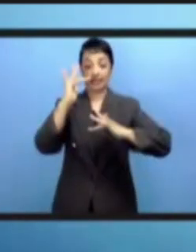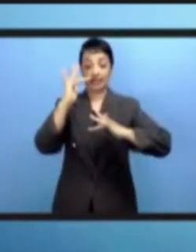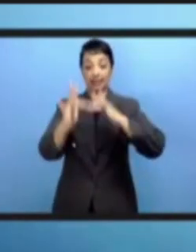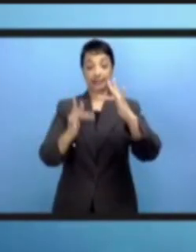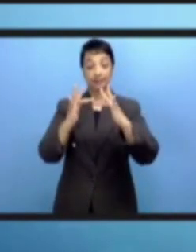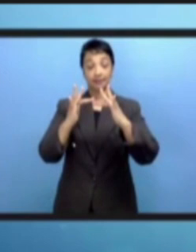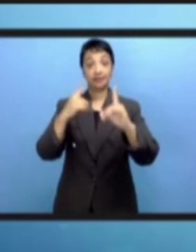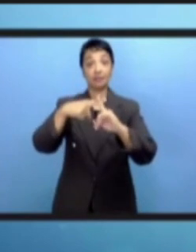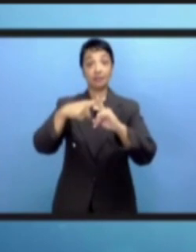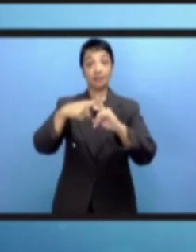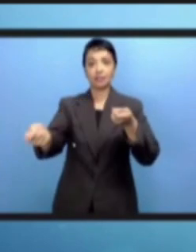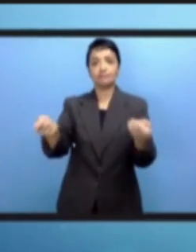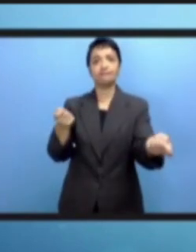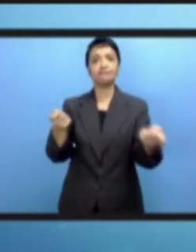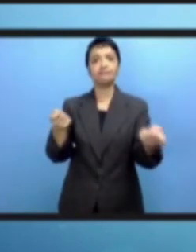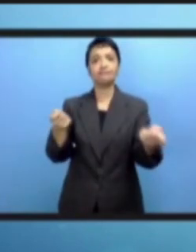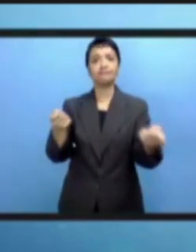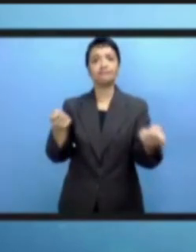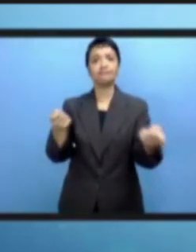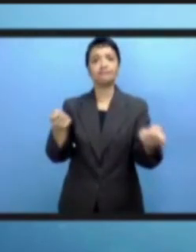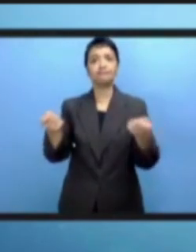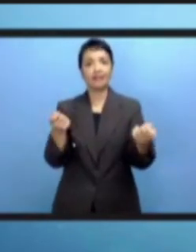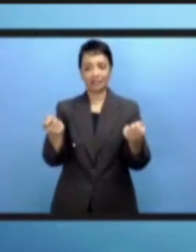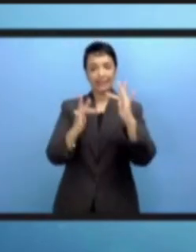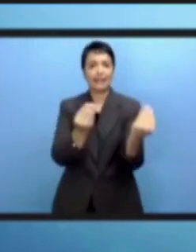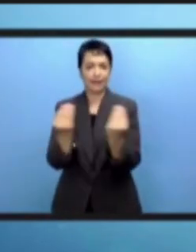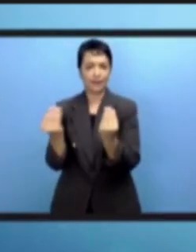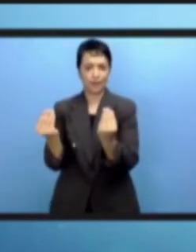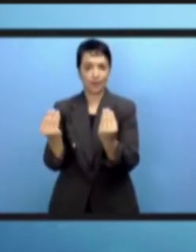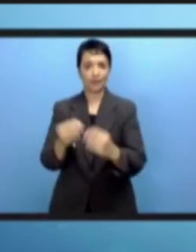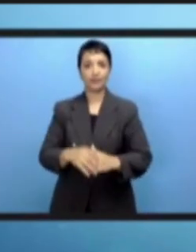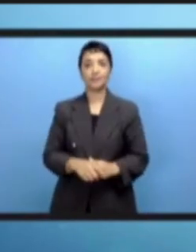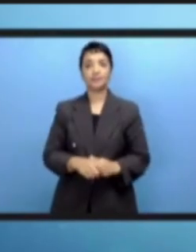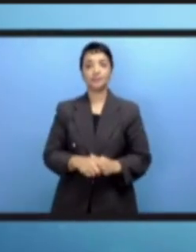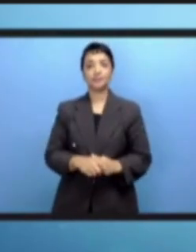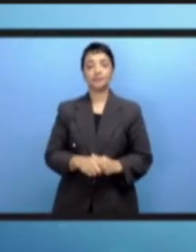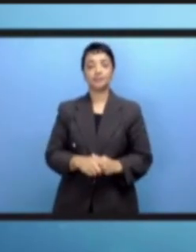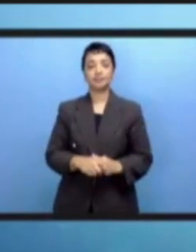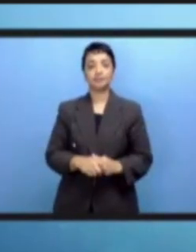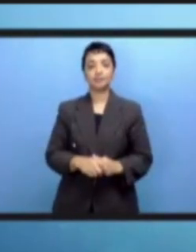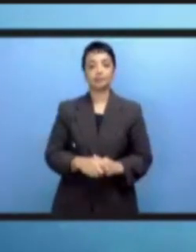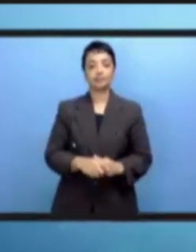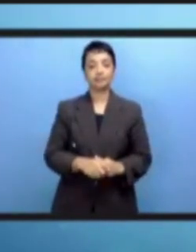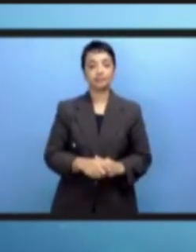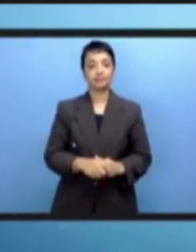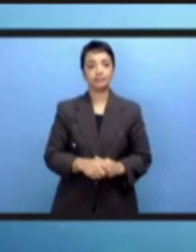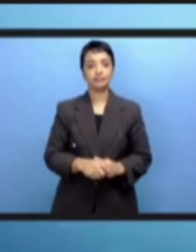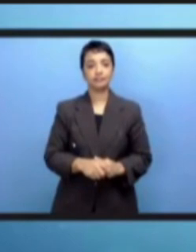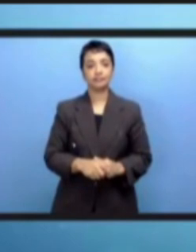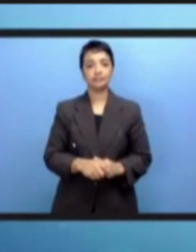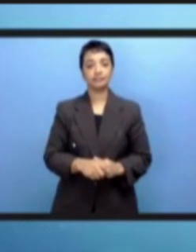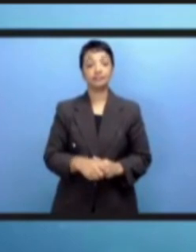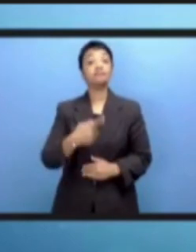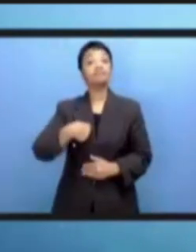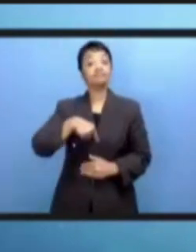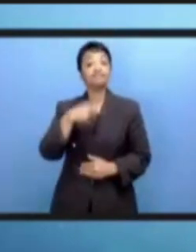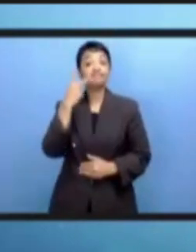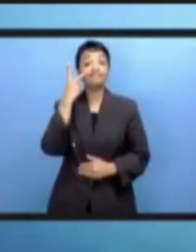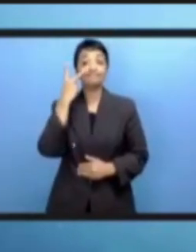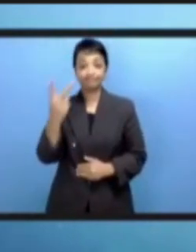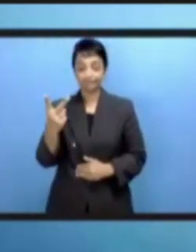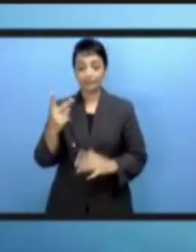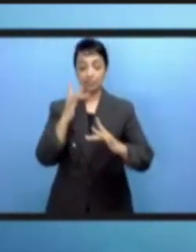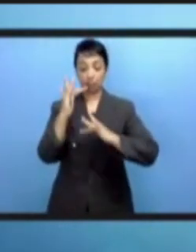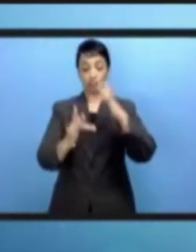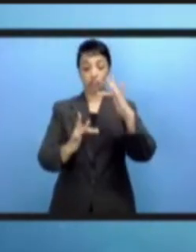сообщества мы готовы к тому, чтобы обсудить те важные темы, которые встают перед нами, и рады тому, что у нас для